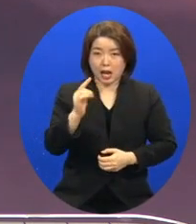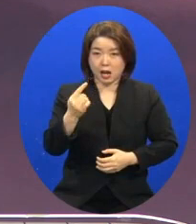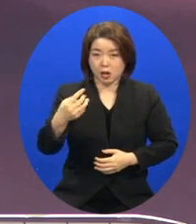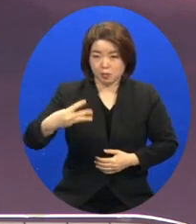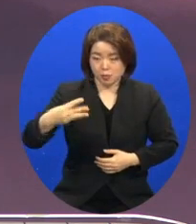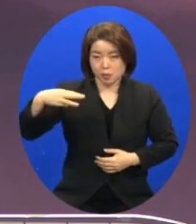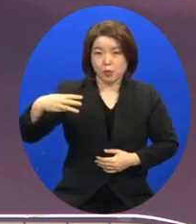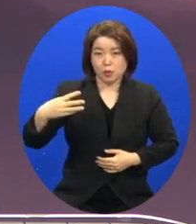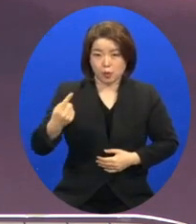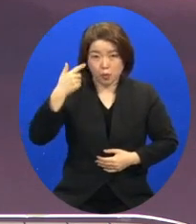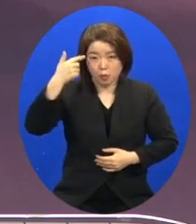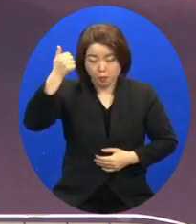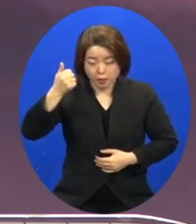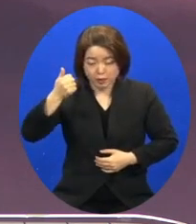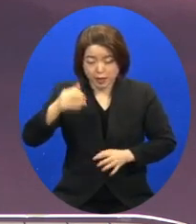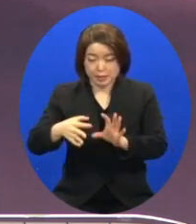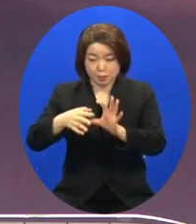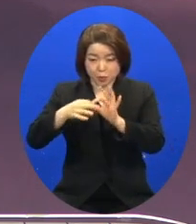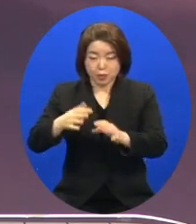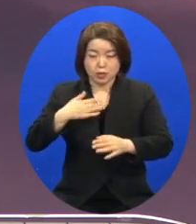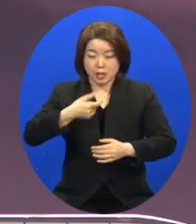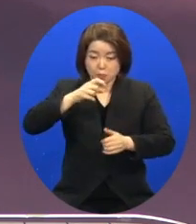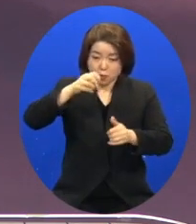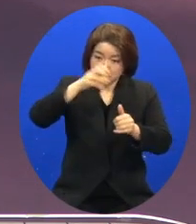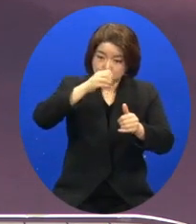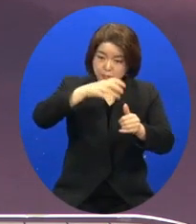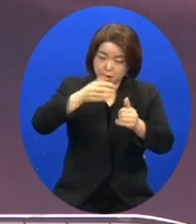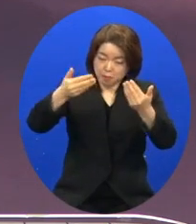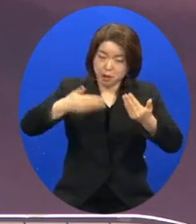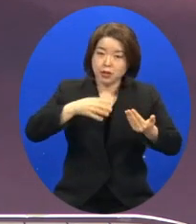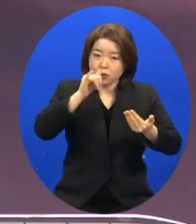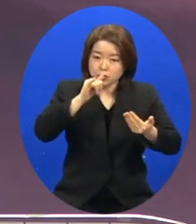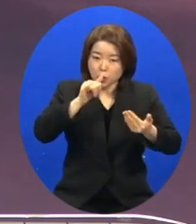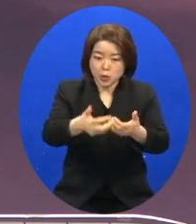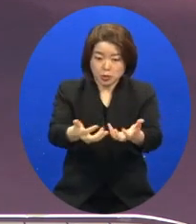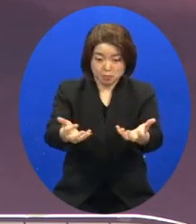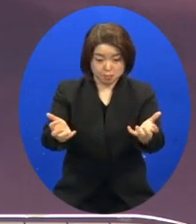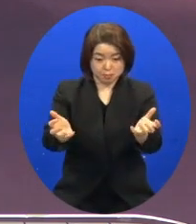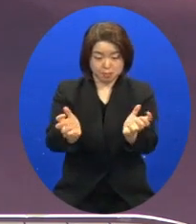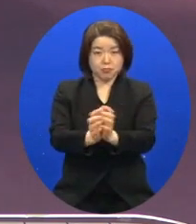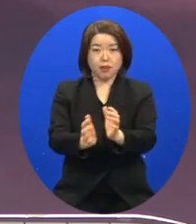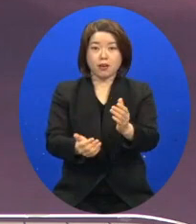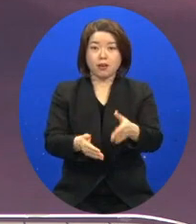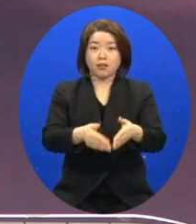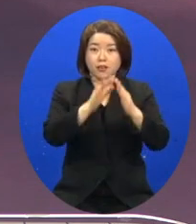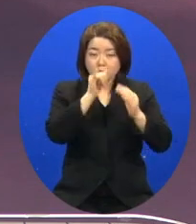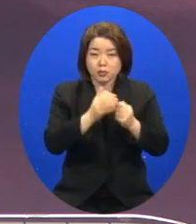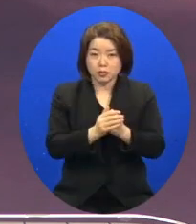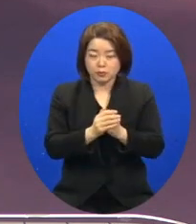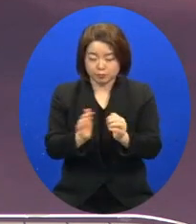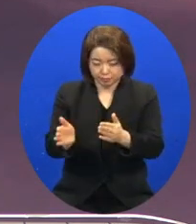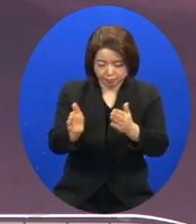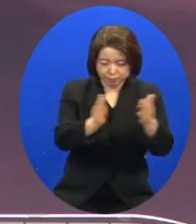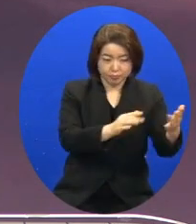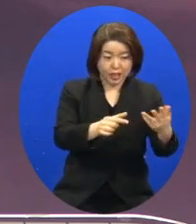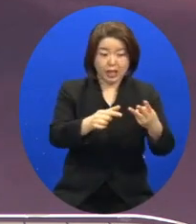통해서 세례받았어. 그런 파가 생겼어요. 아볼로파가. 그런데 갑자기 개바파가 나옵니다.